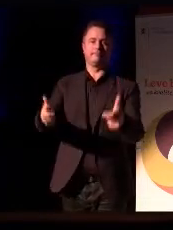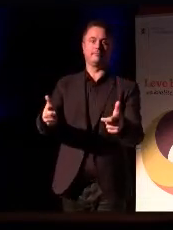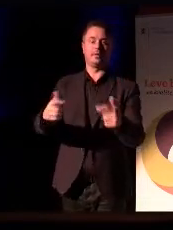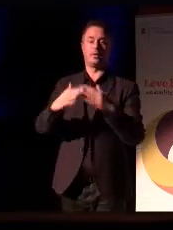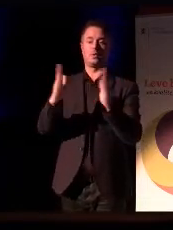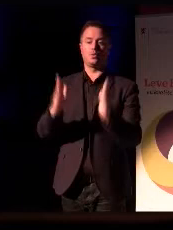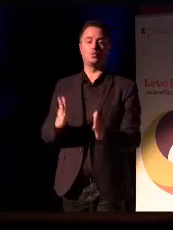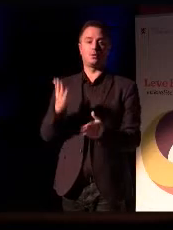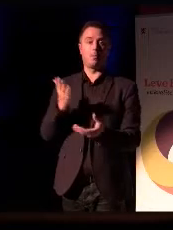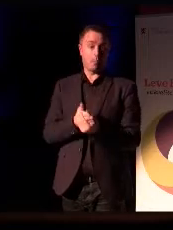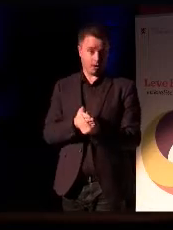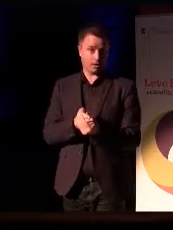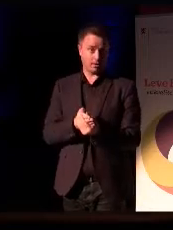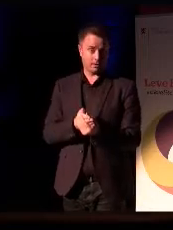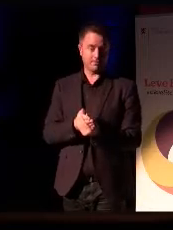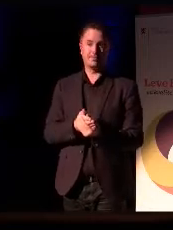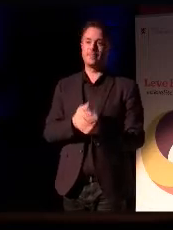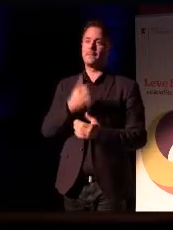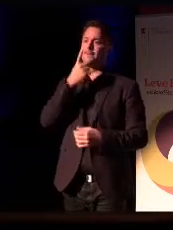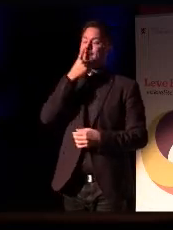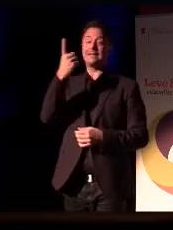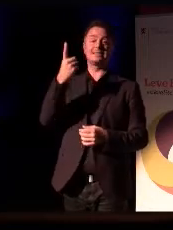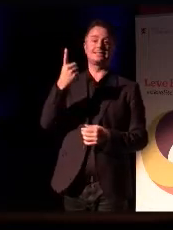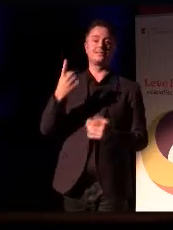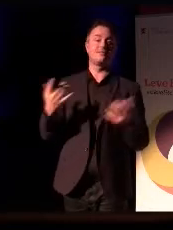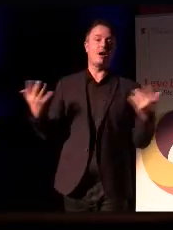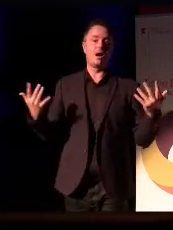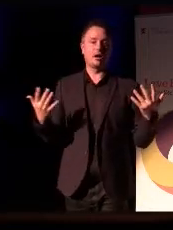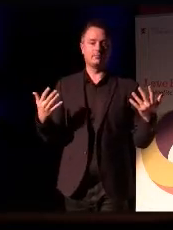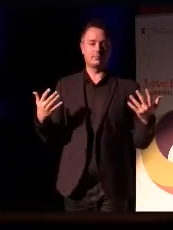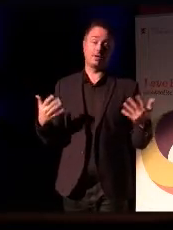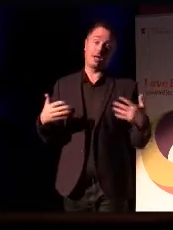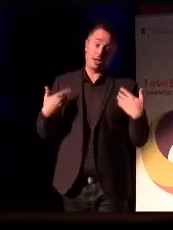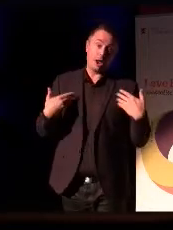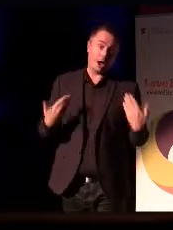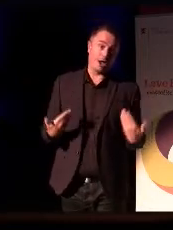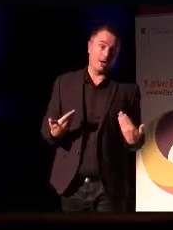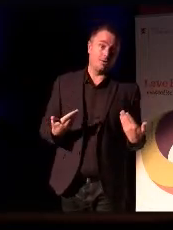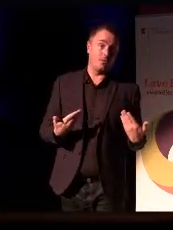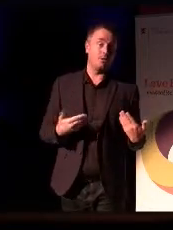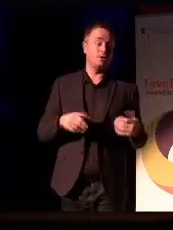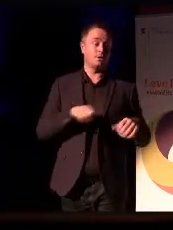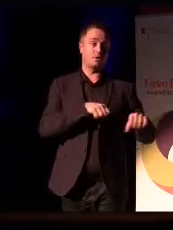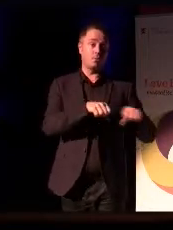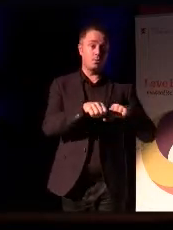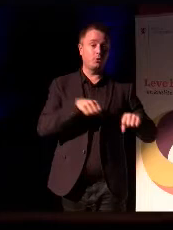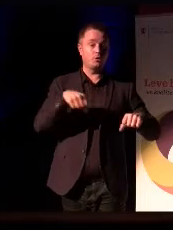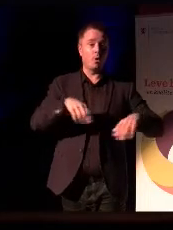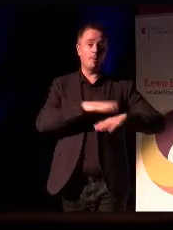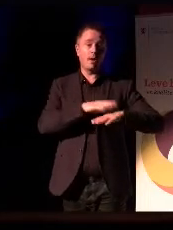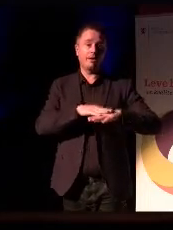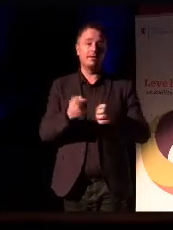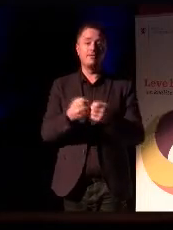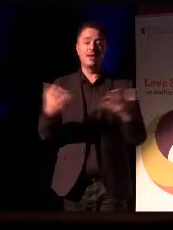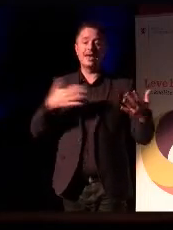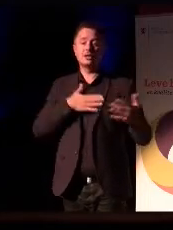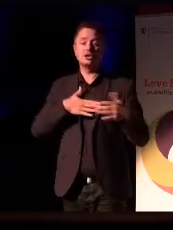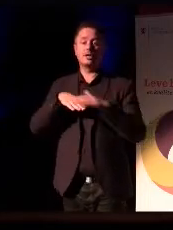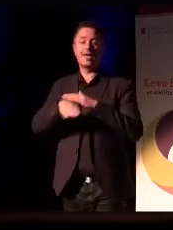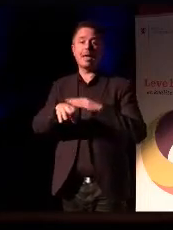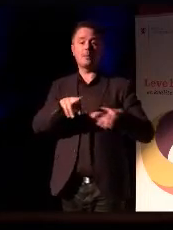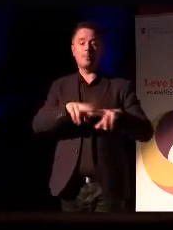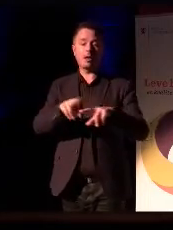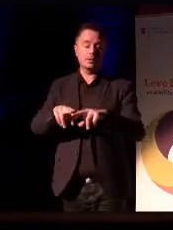Men mest av alt så jeg glad for at så mange kommuner i gang med å planlegge flere sykehjemsplasser og omsorgsboliger. For det